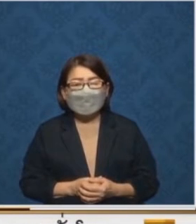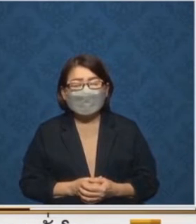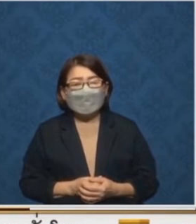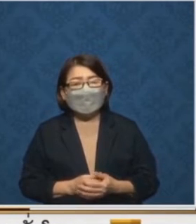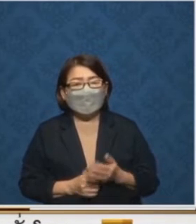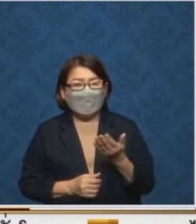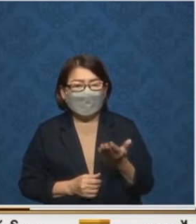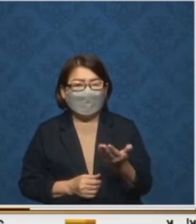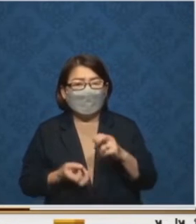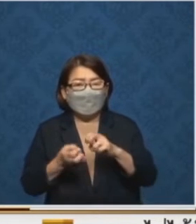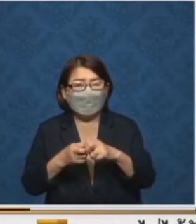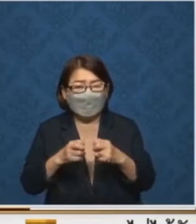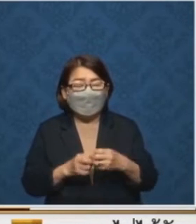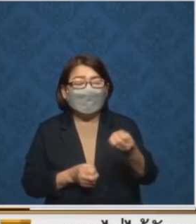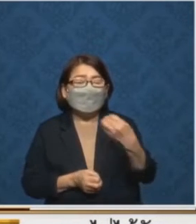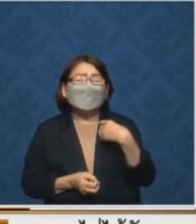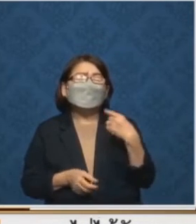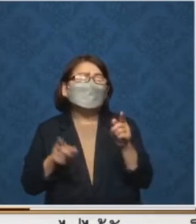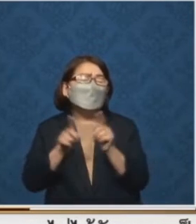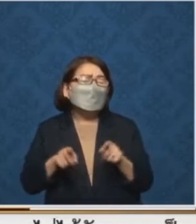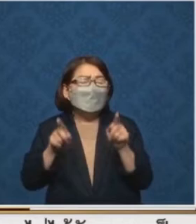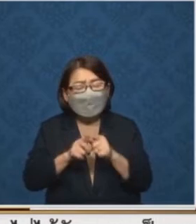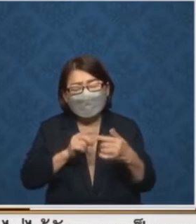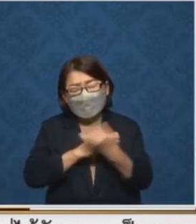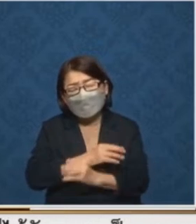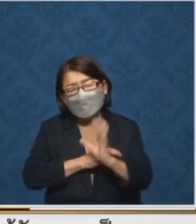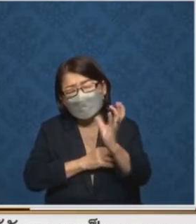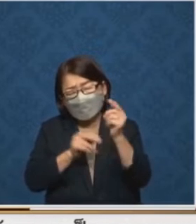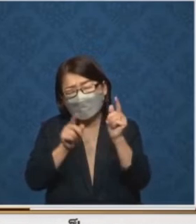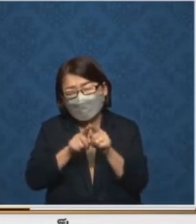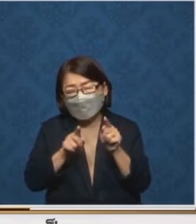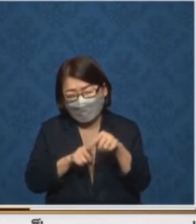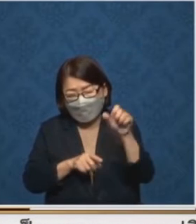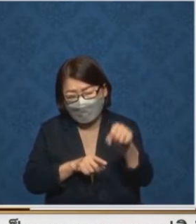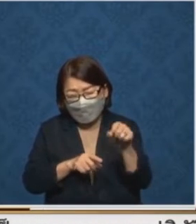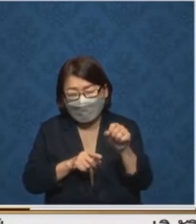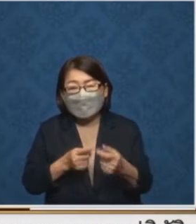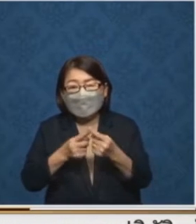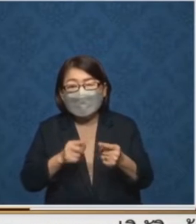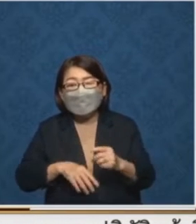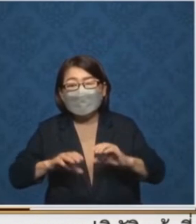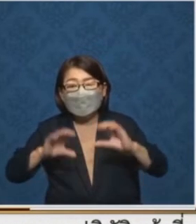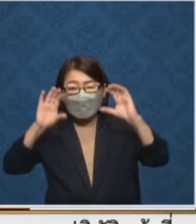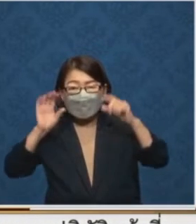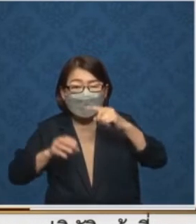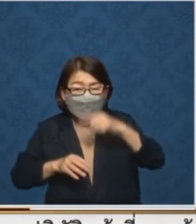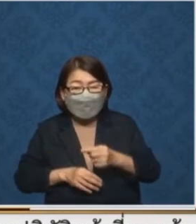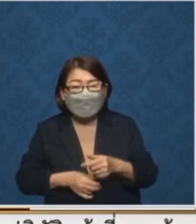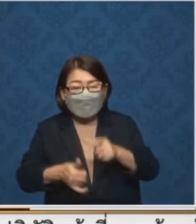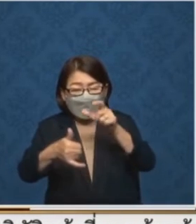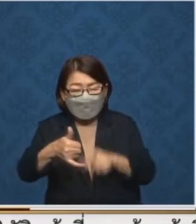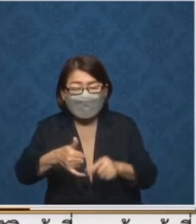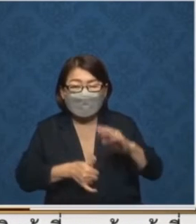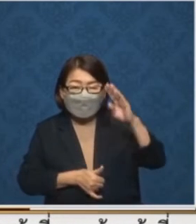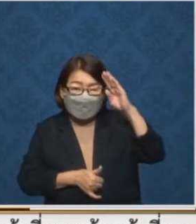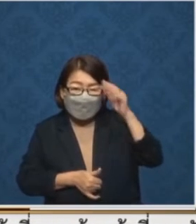ุติจันโอชาตจัการบริหารงานยัไให้เกิดความเสียหายได้ขนาดนี้ครัก่อนทภัณฑตรนี้ผมอยากเ้นตัว